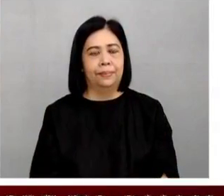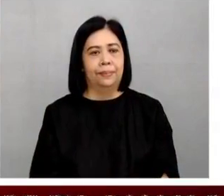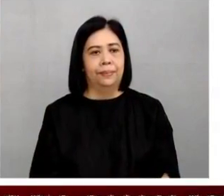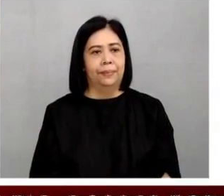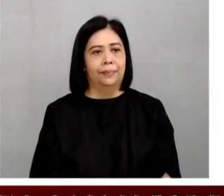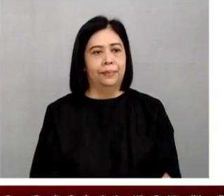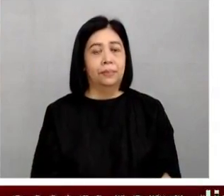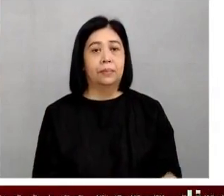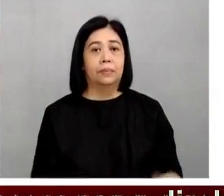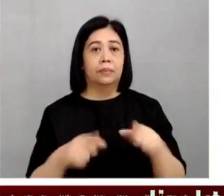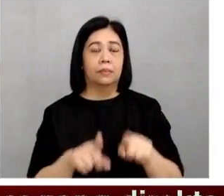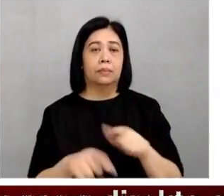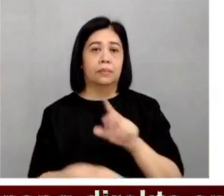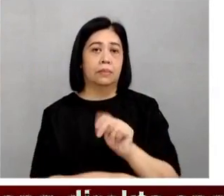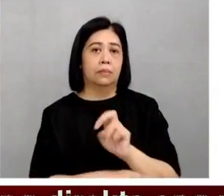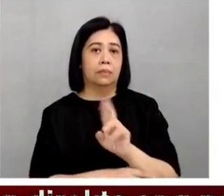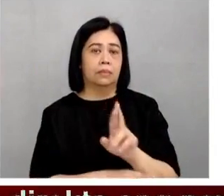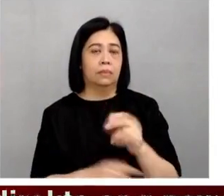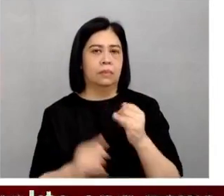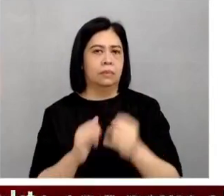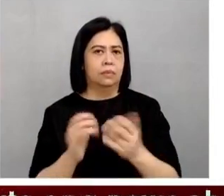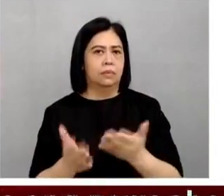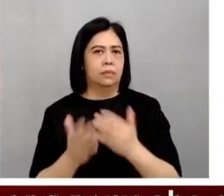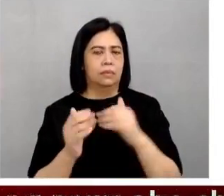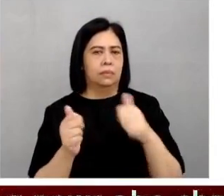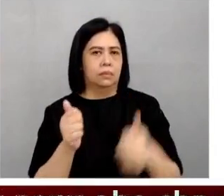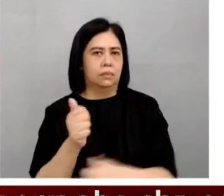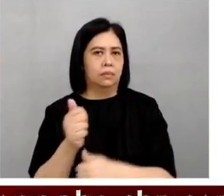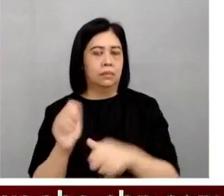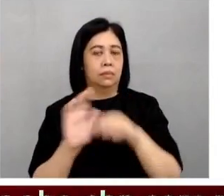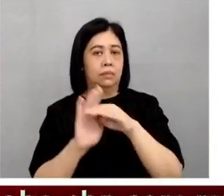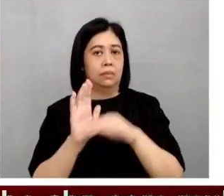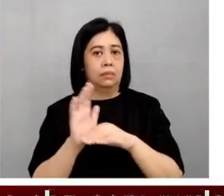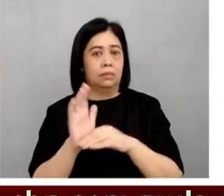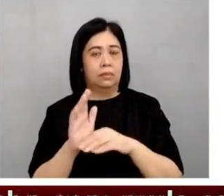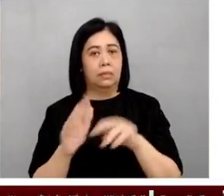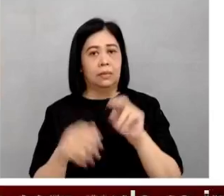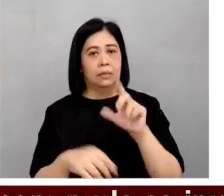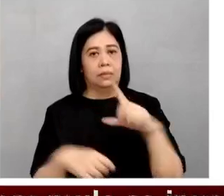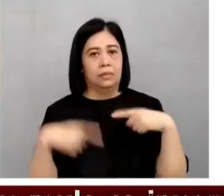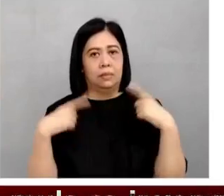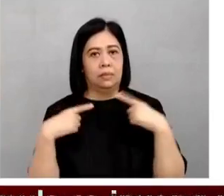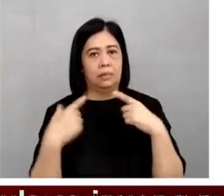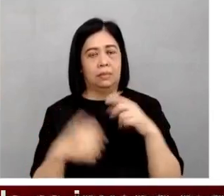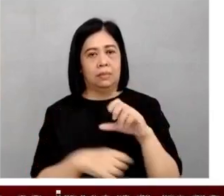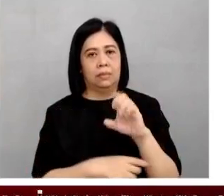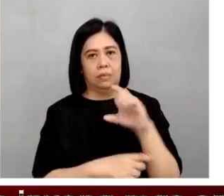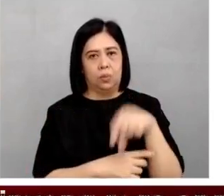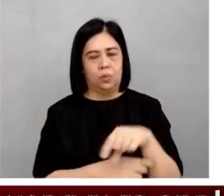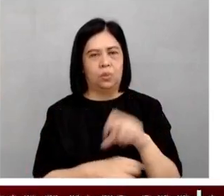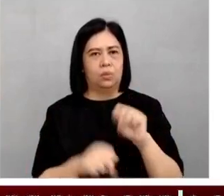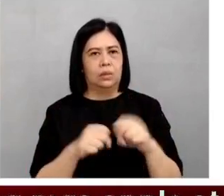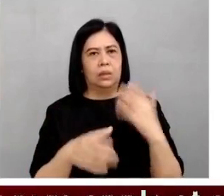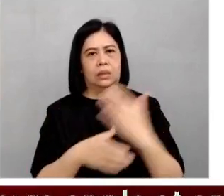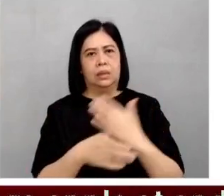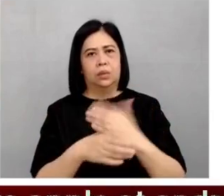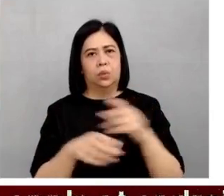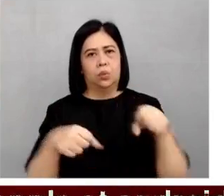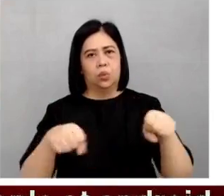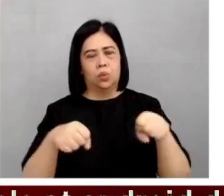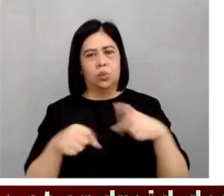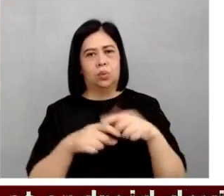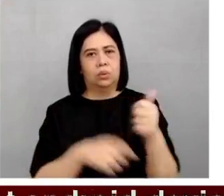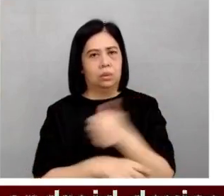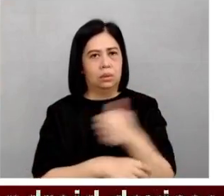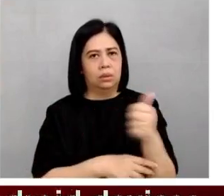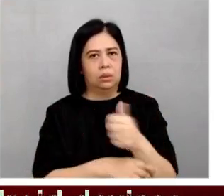Kasabay ng NCR, muli ring inilagay sa ECQ ang Laguna. Kaya apektado na naman ang pasada ng tricycle driver na si Rosauro na may